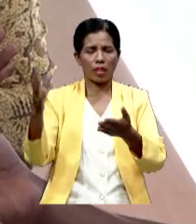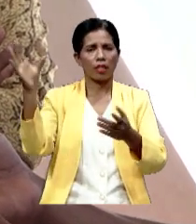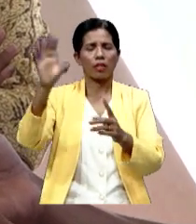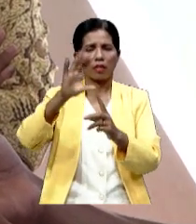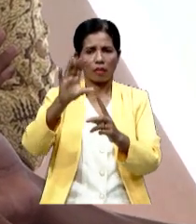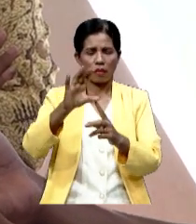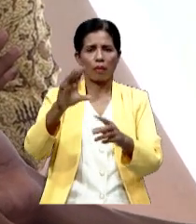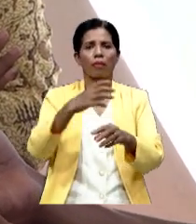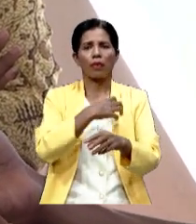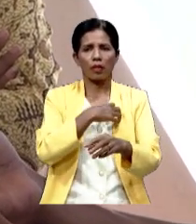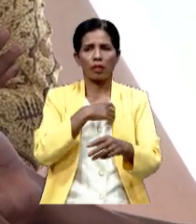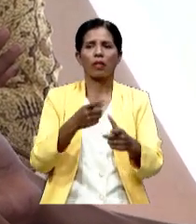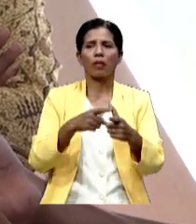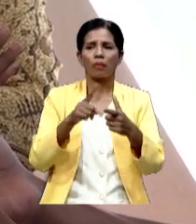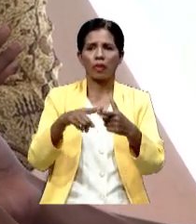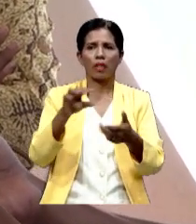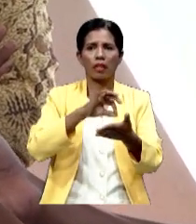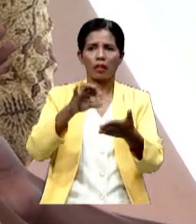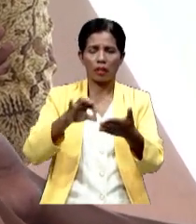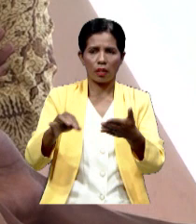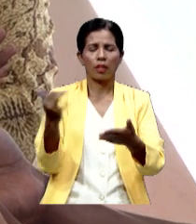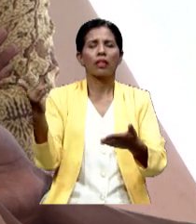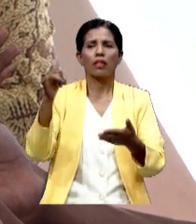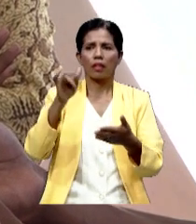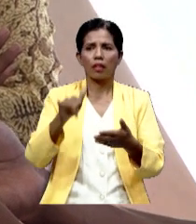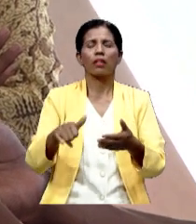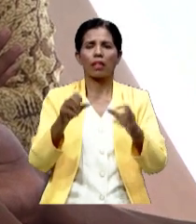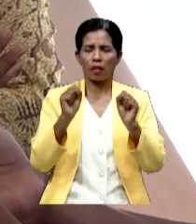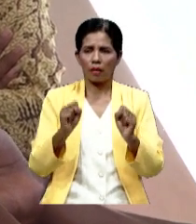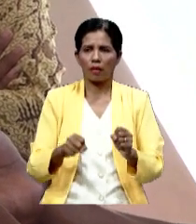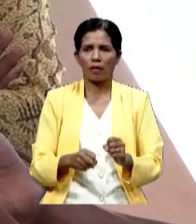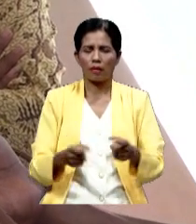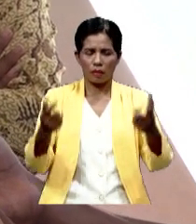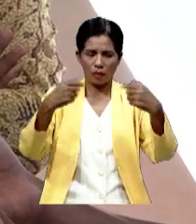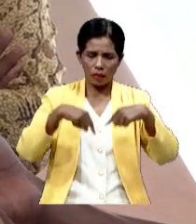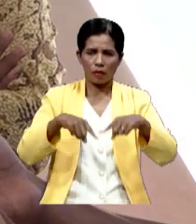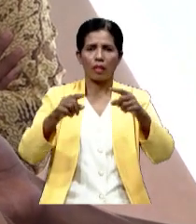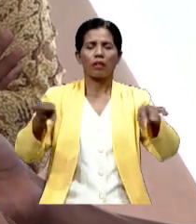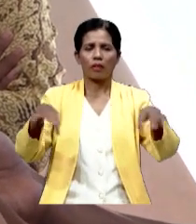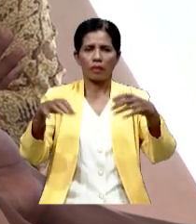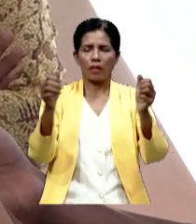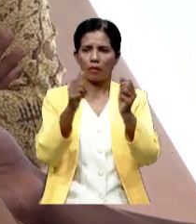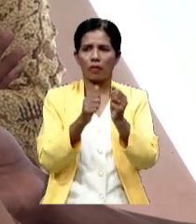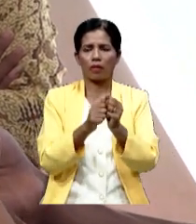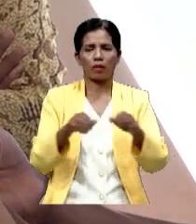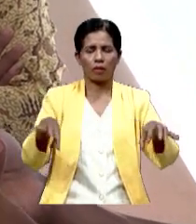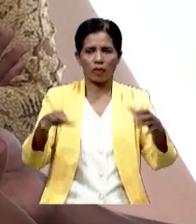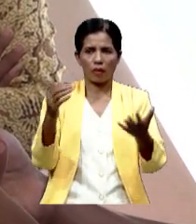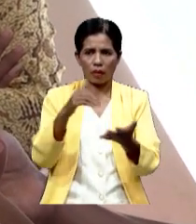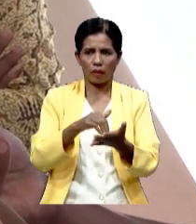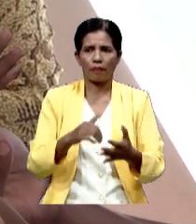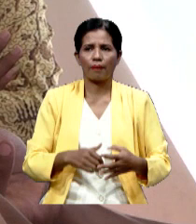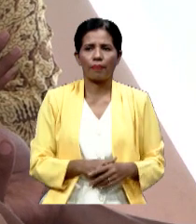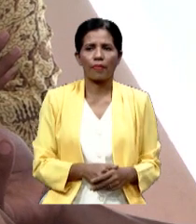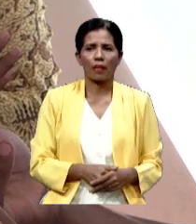será assina tan documento kata será se fila fale ba comando pasti bisa bila fal. Maknanya,